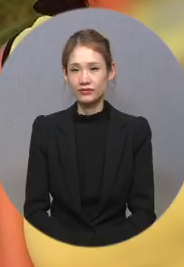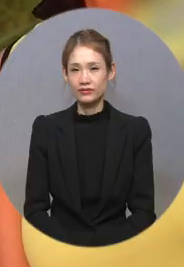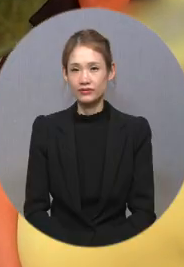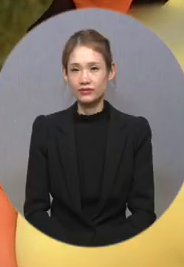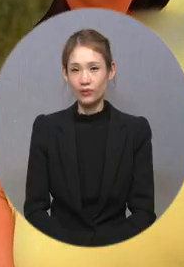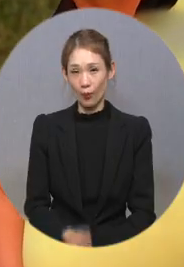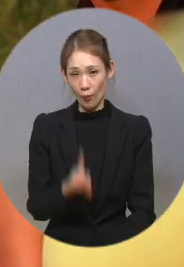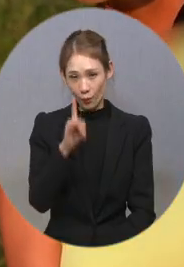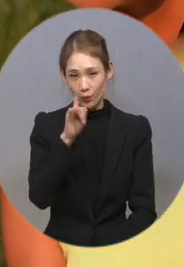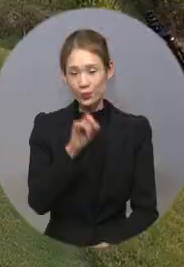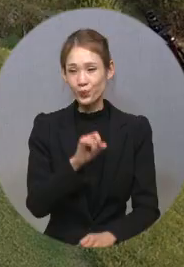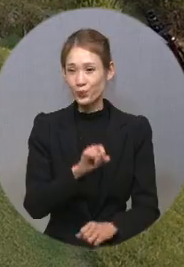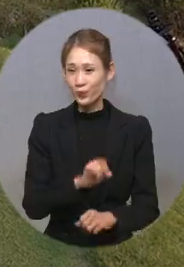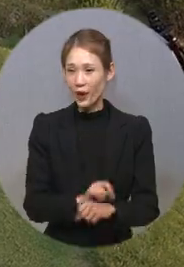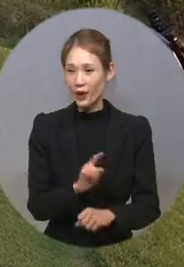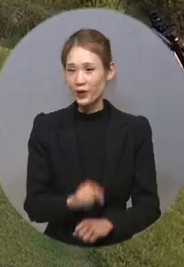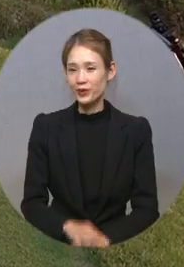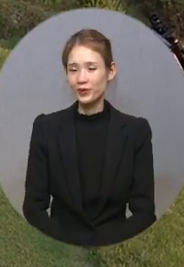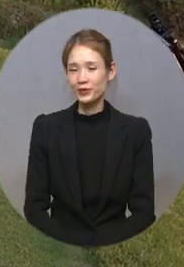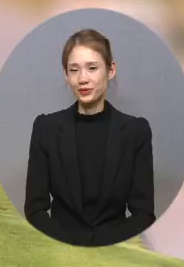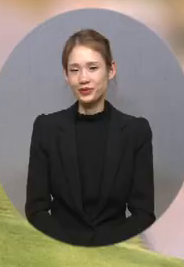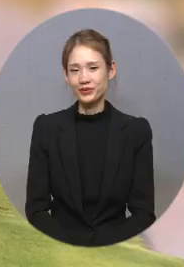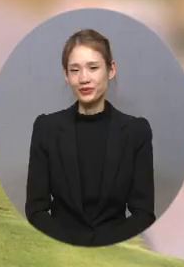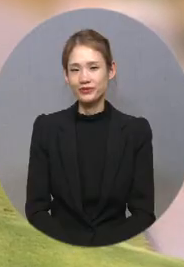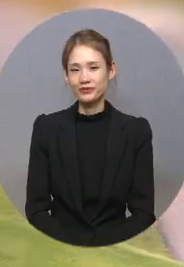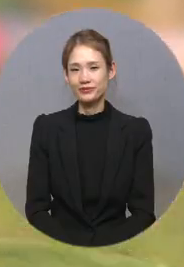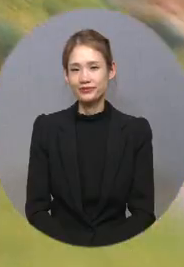야, 잘 쳤다 이거.